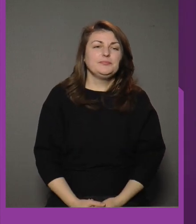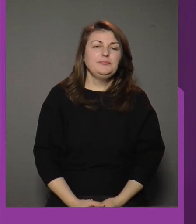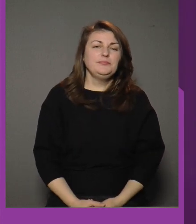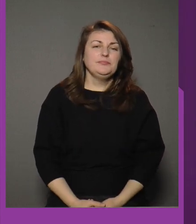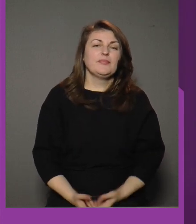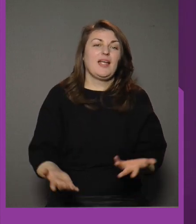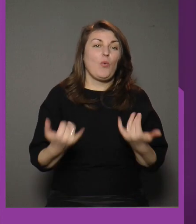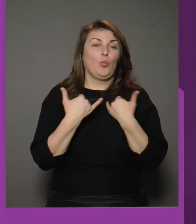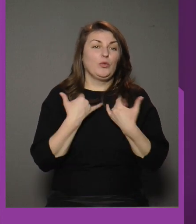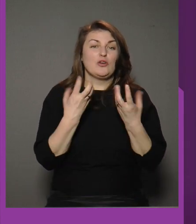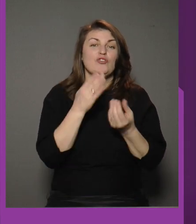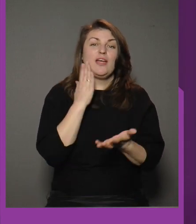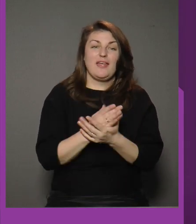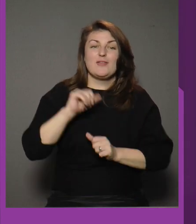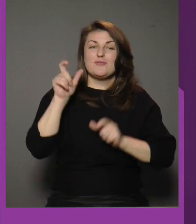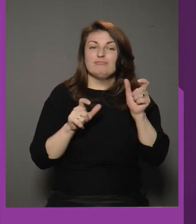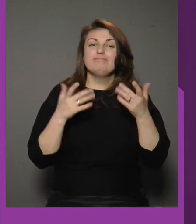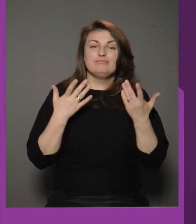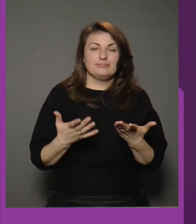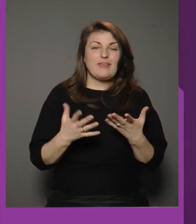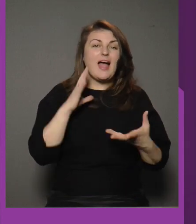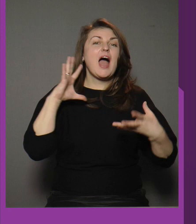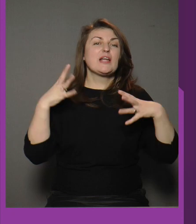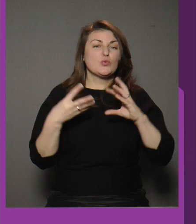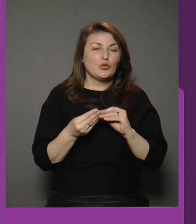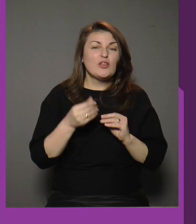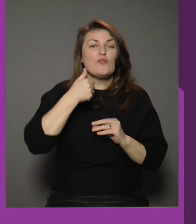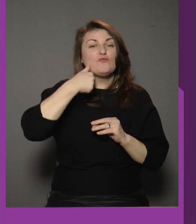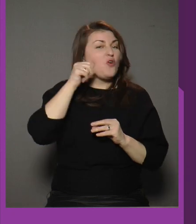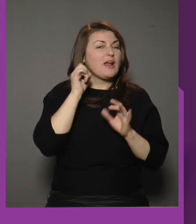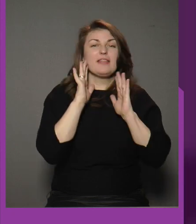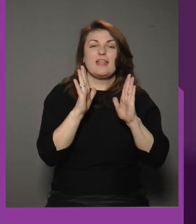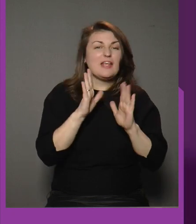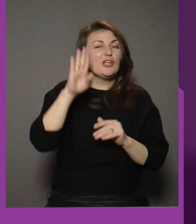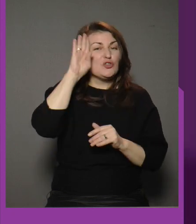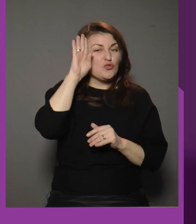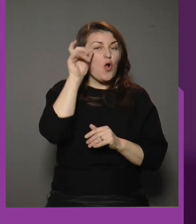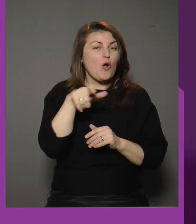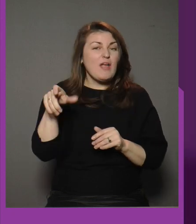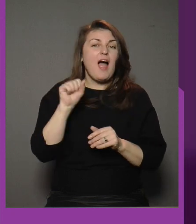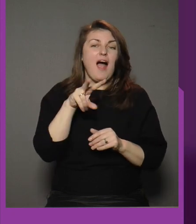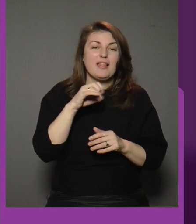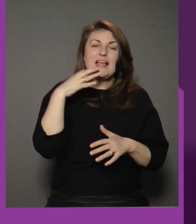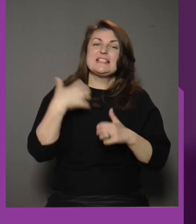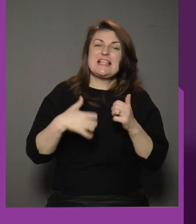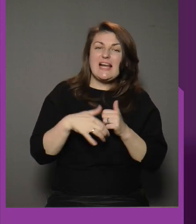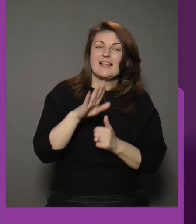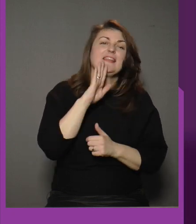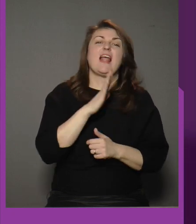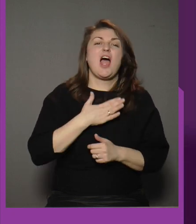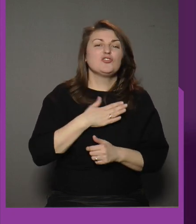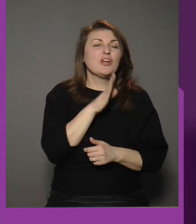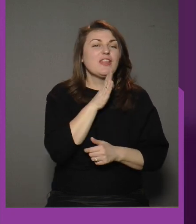Ну і в нас ще є, друзі, до речі, результати вчора не тільки чоловічі, але й серед наших